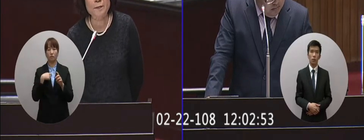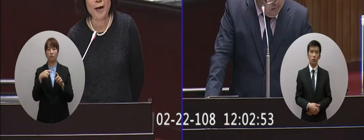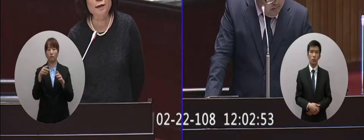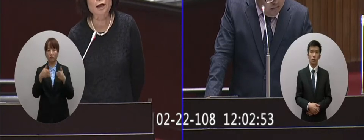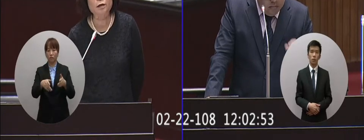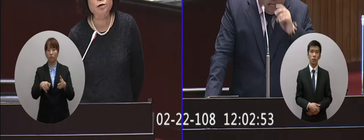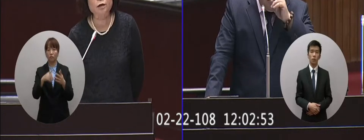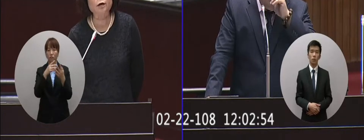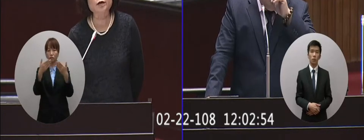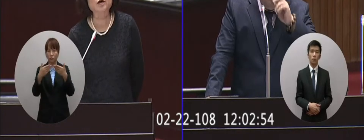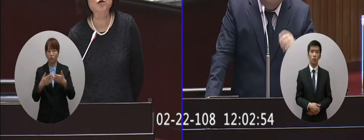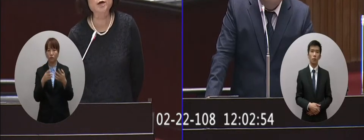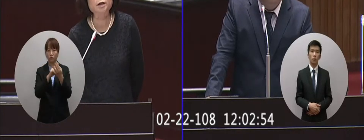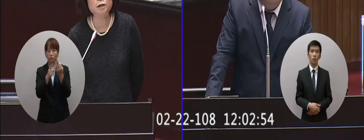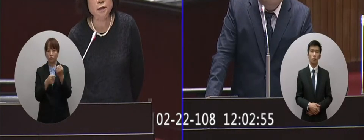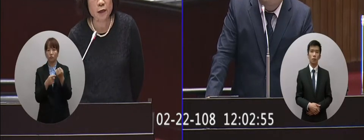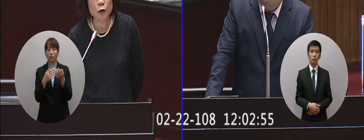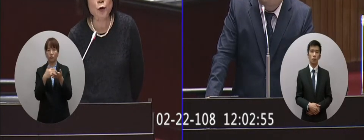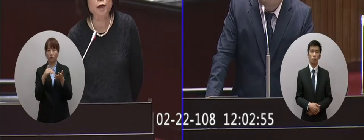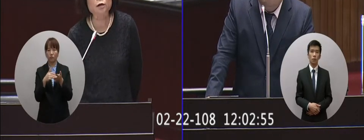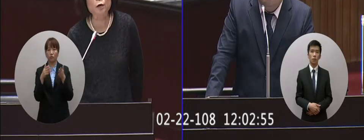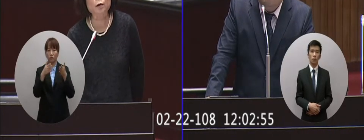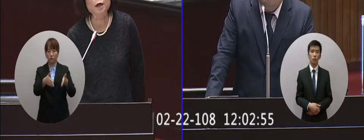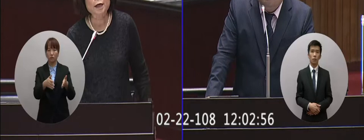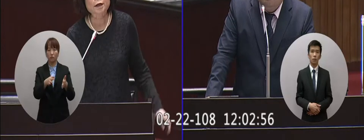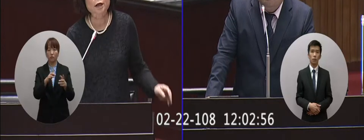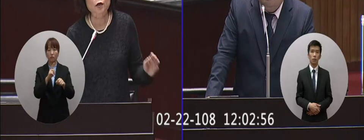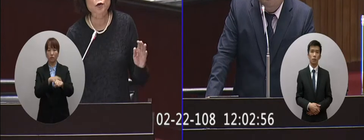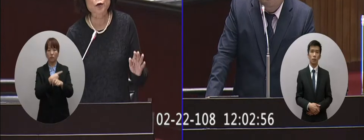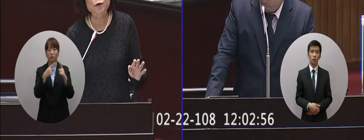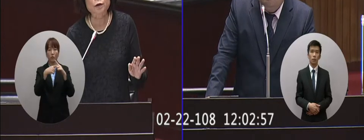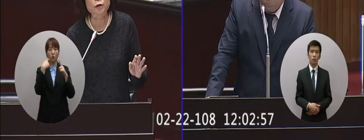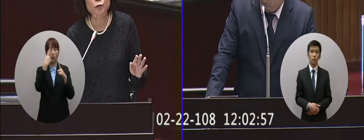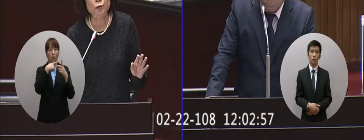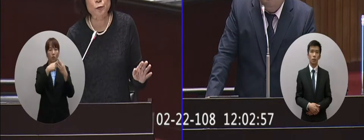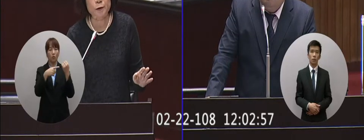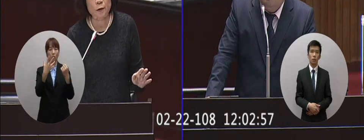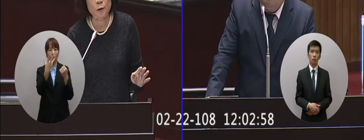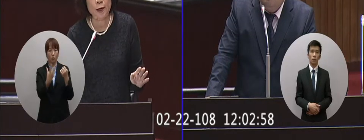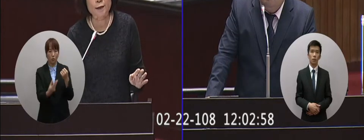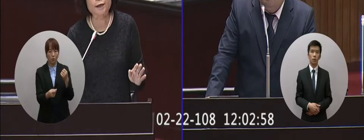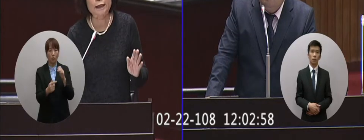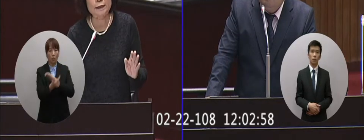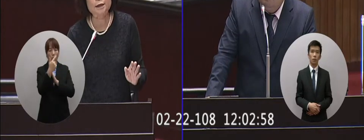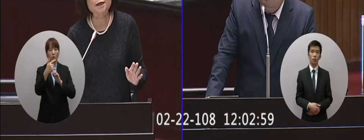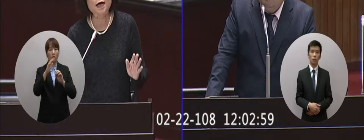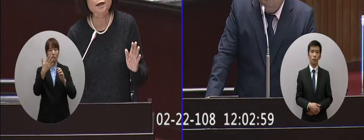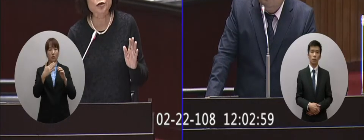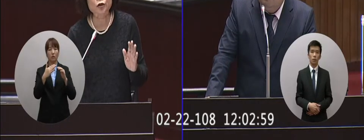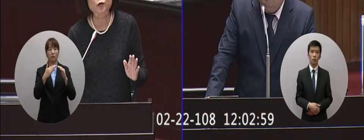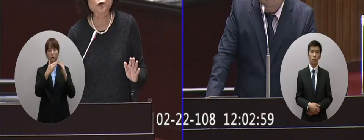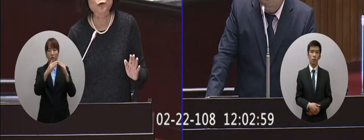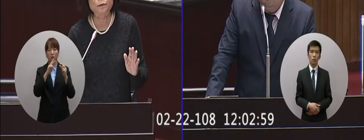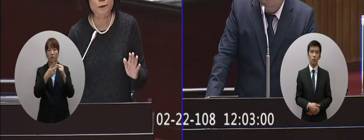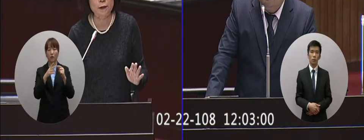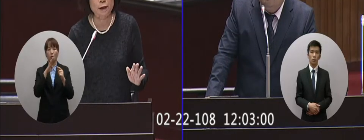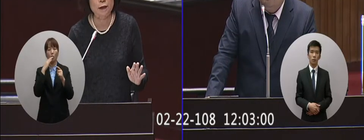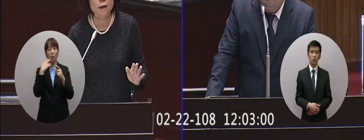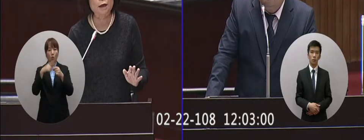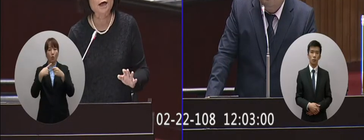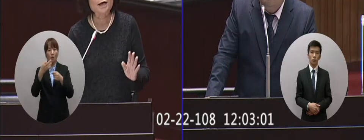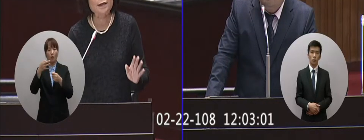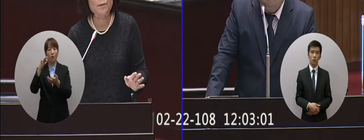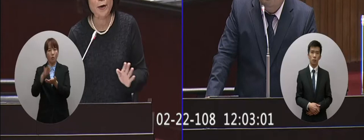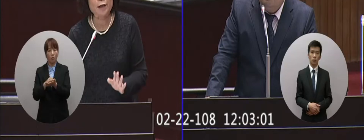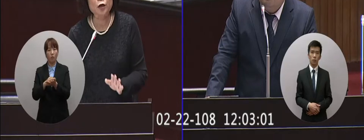我们在盘点的时候呢，我们是针对从人口流失的速度比较快的，以及它的收入是比较